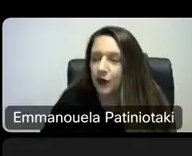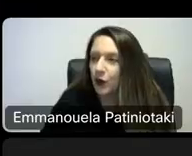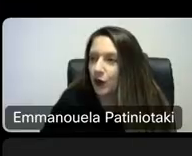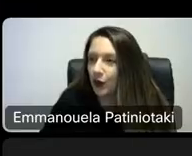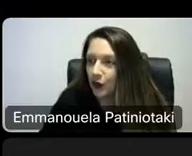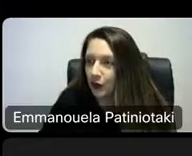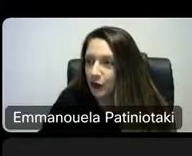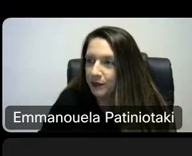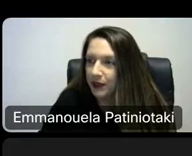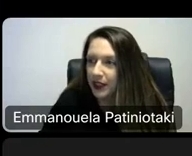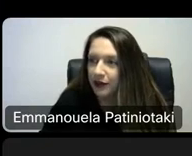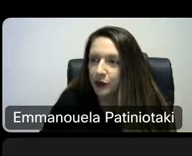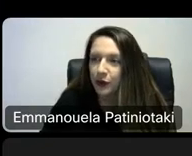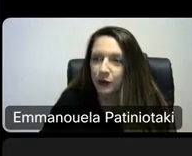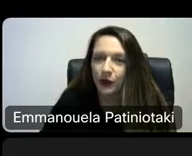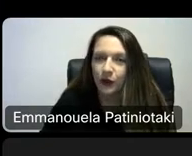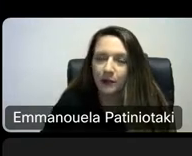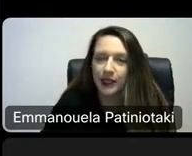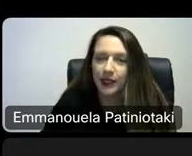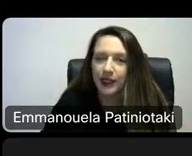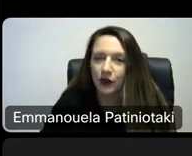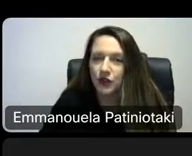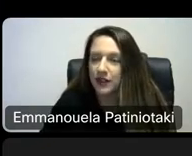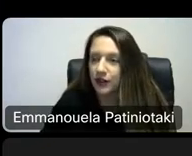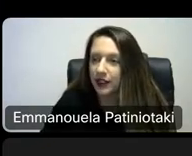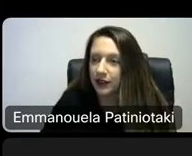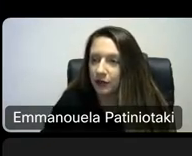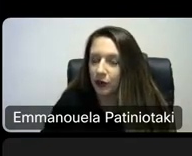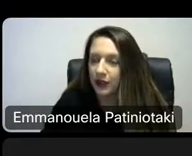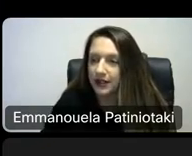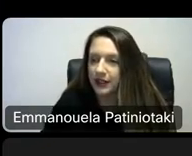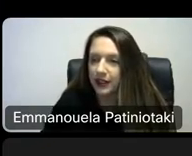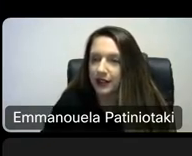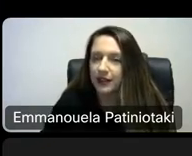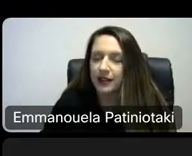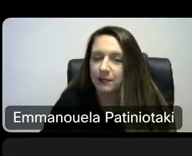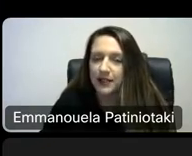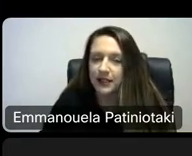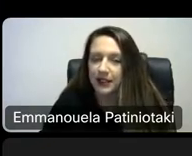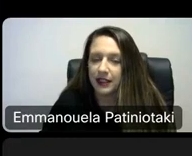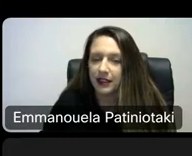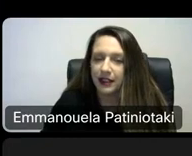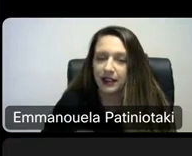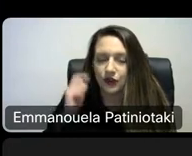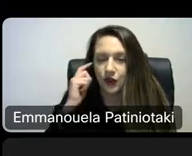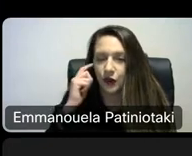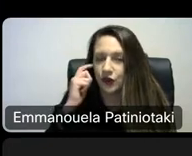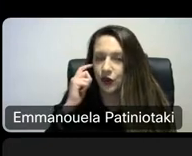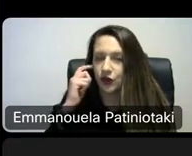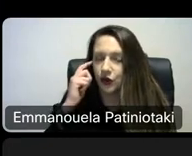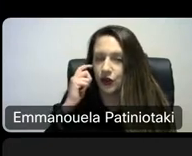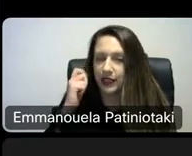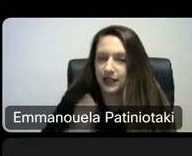στιγματιστικό λόγο και για αυτό που αποτελούμε γλώσσες δύο ταχυτήτων πολύ συχνά μέσα στο χώρο